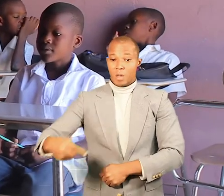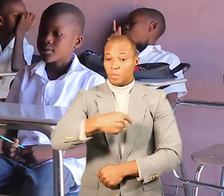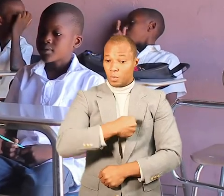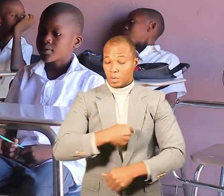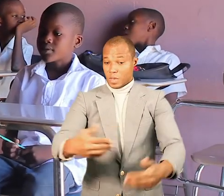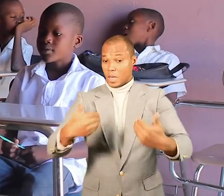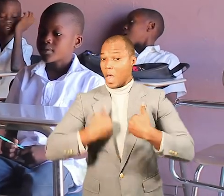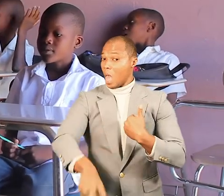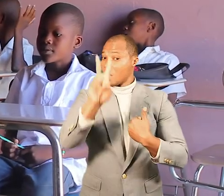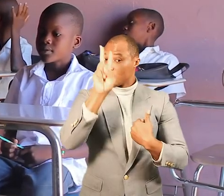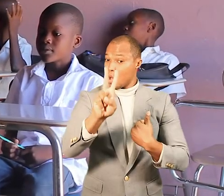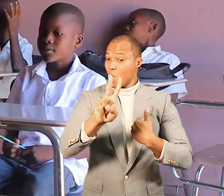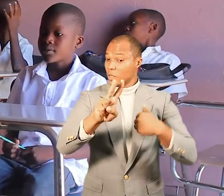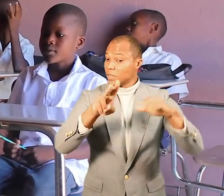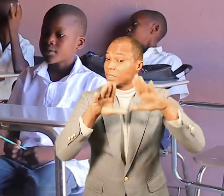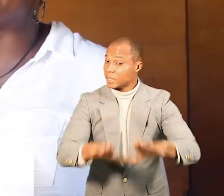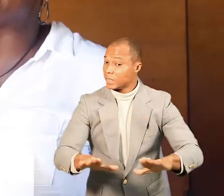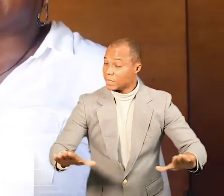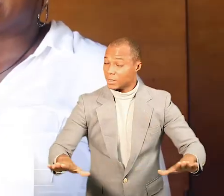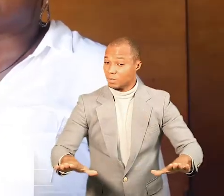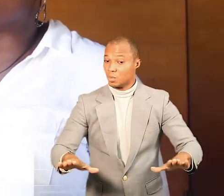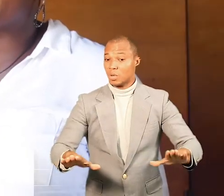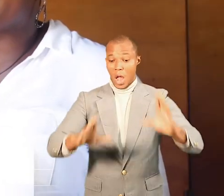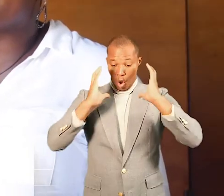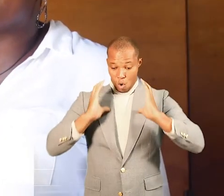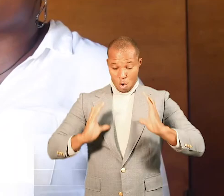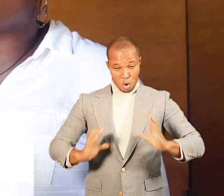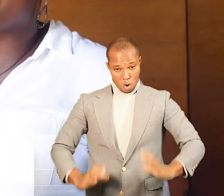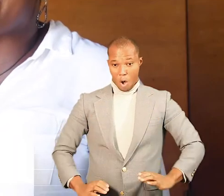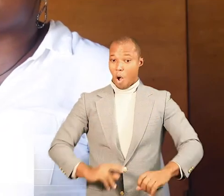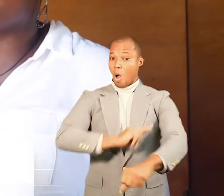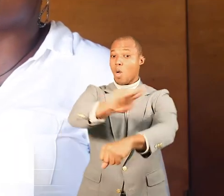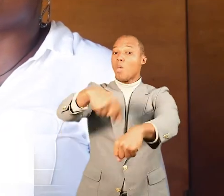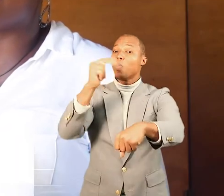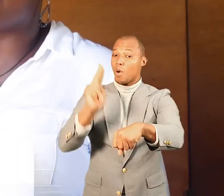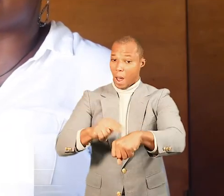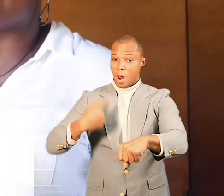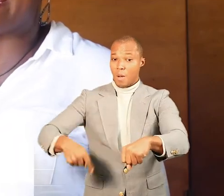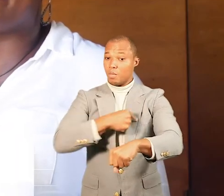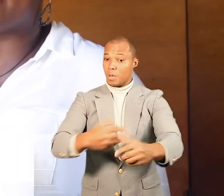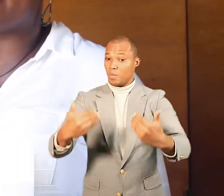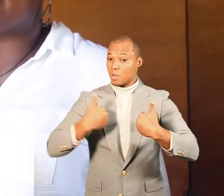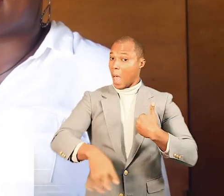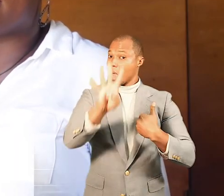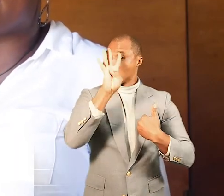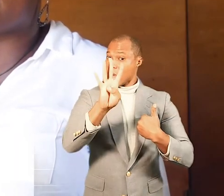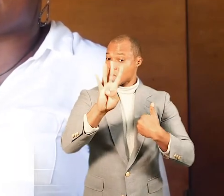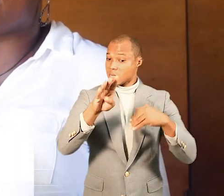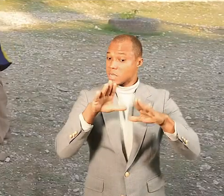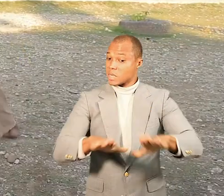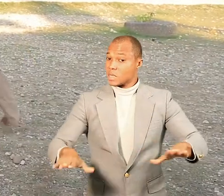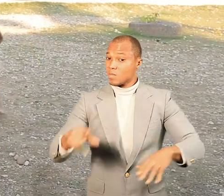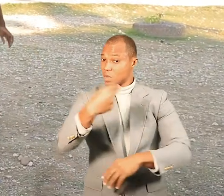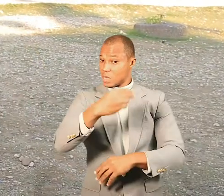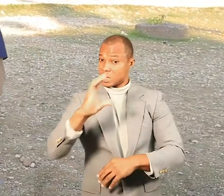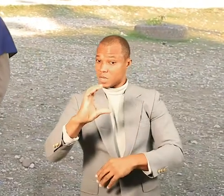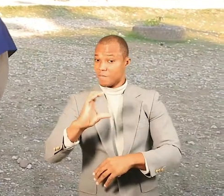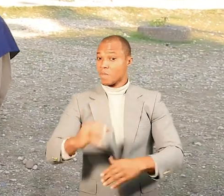nous gagnons des timoun normal comme tout timoun est capable de dire nous gagnons environ 4 timoun qui handicapé